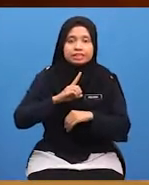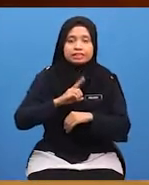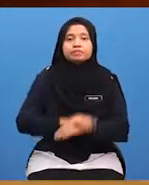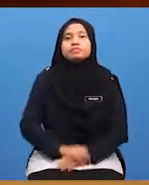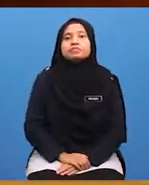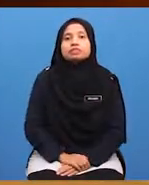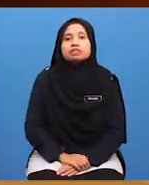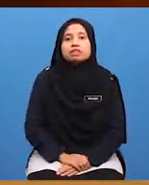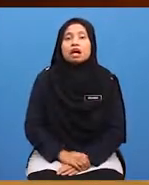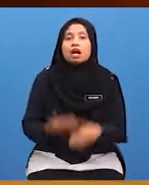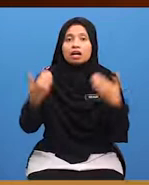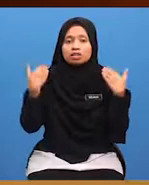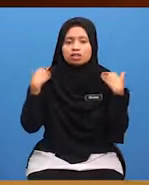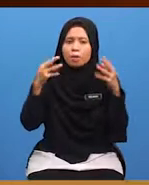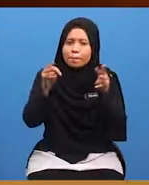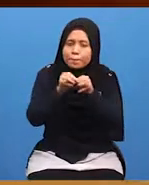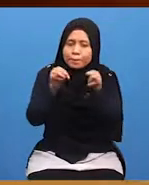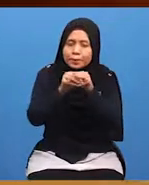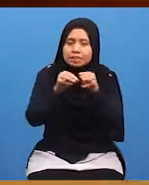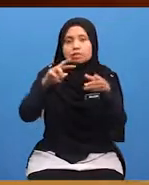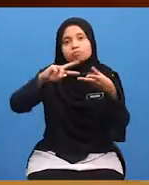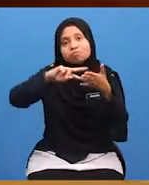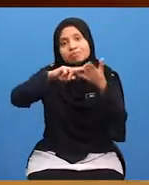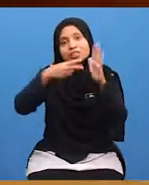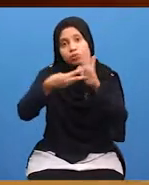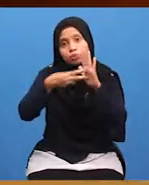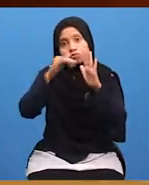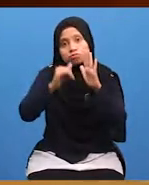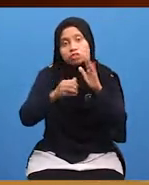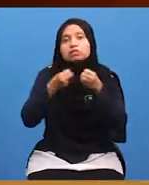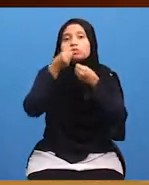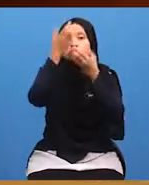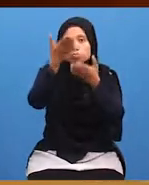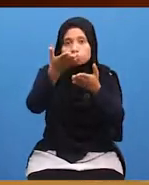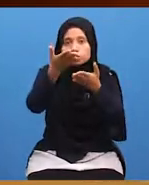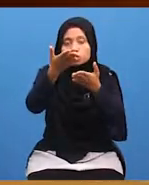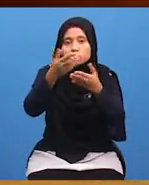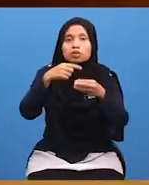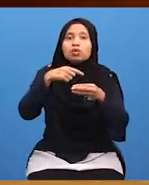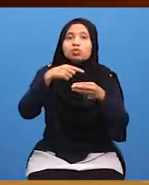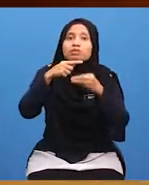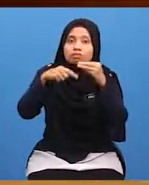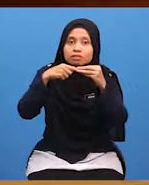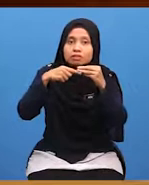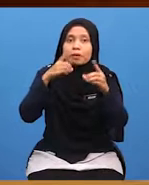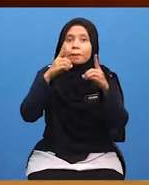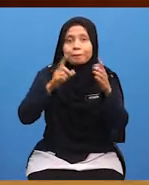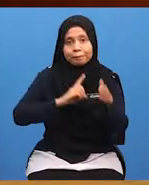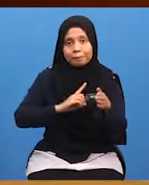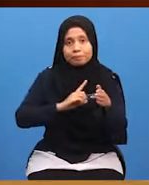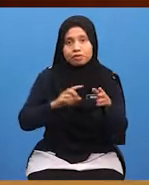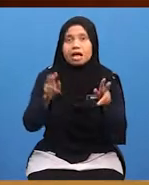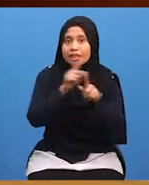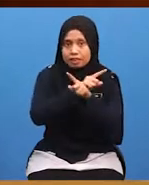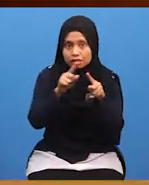konsepnya, terdapat pelbagai definisi yang dikemukakan oleh tokoh pendidik tentang pendidikan Islam.